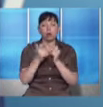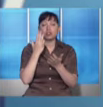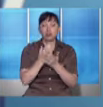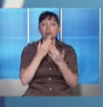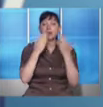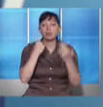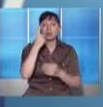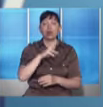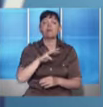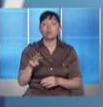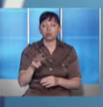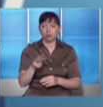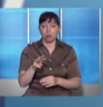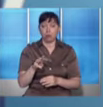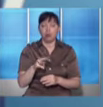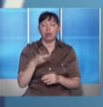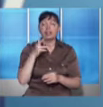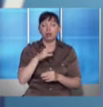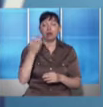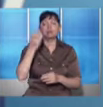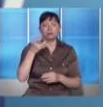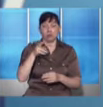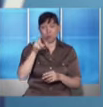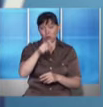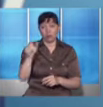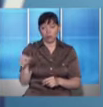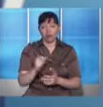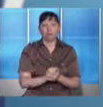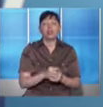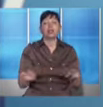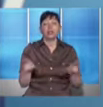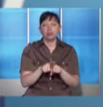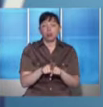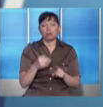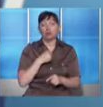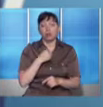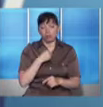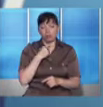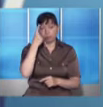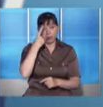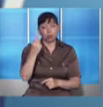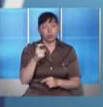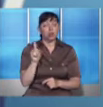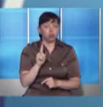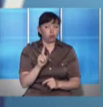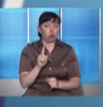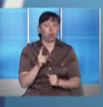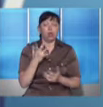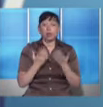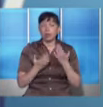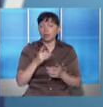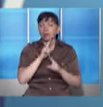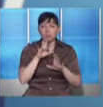pentru a vă adresa alegătorilor, de acel minut nu ne atingem. De asemenea, vreau să vă previn că în momentul în care nu